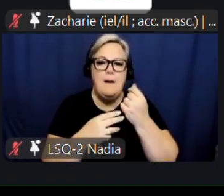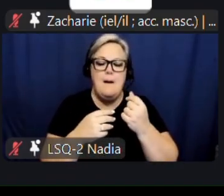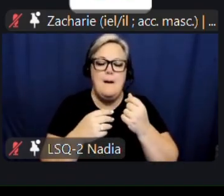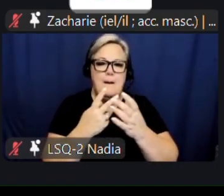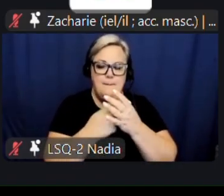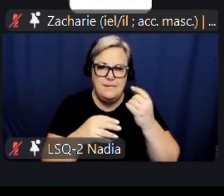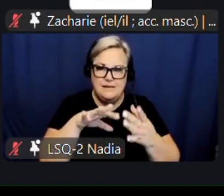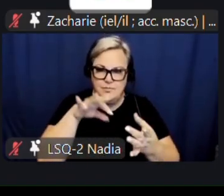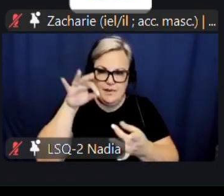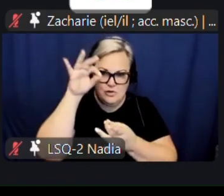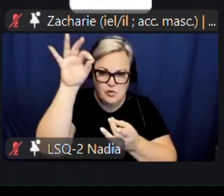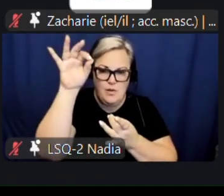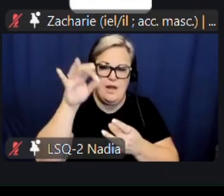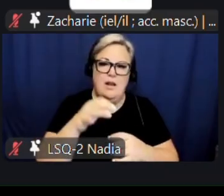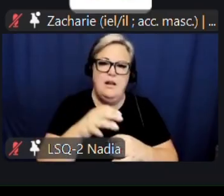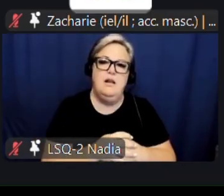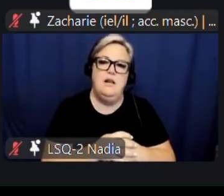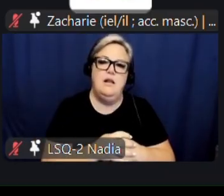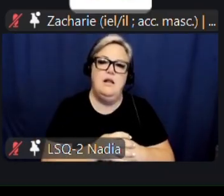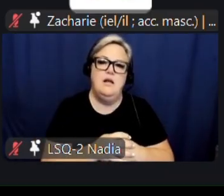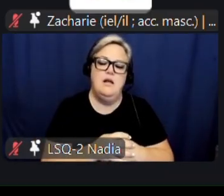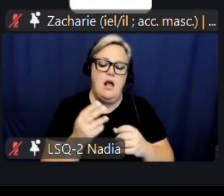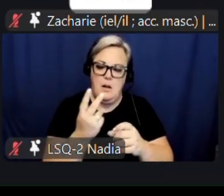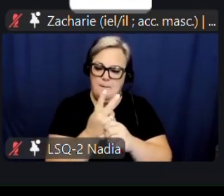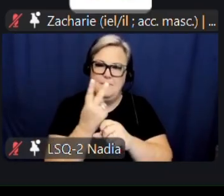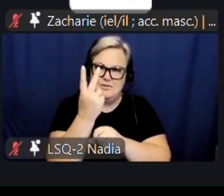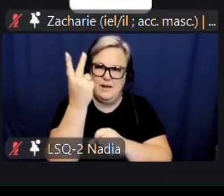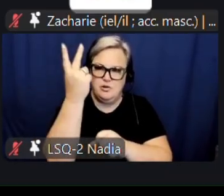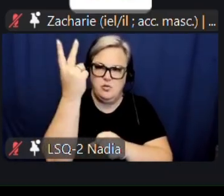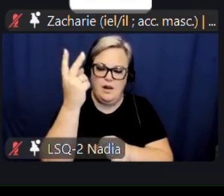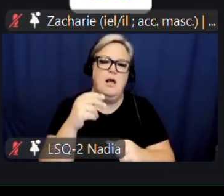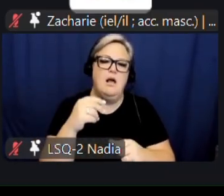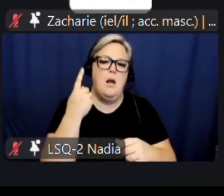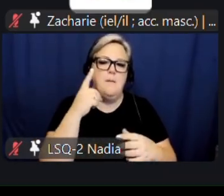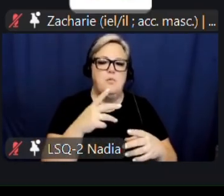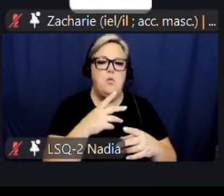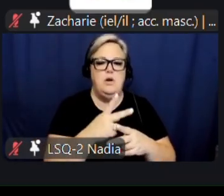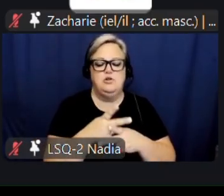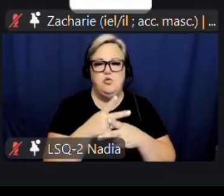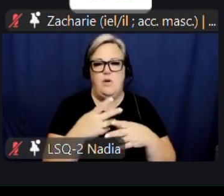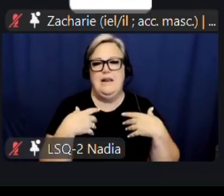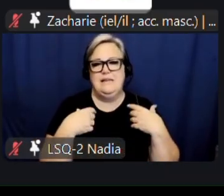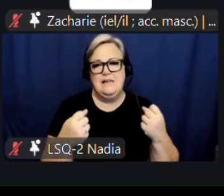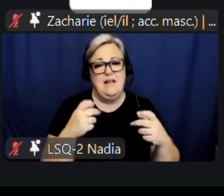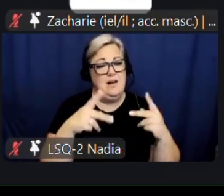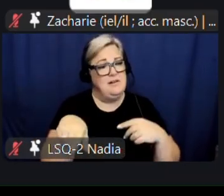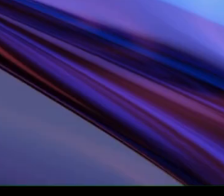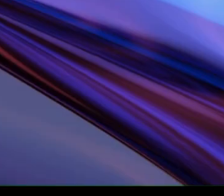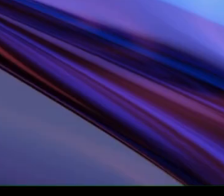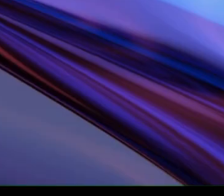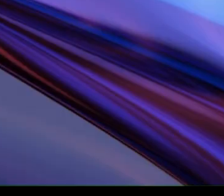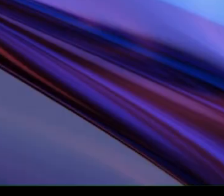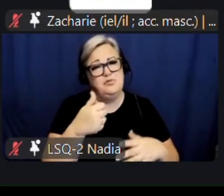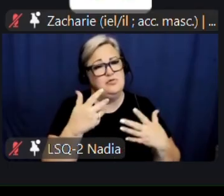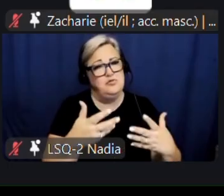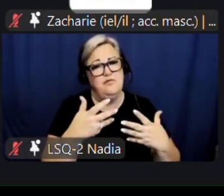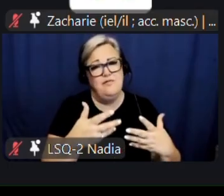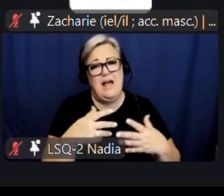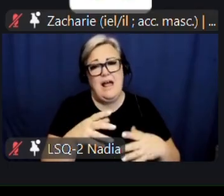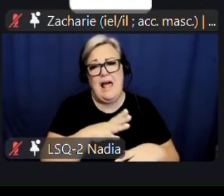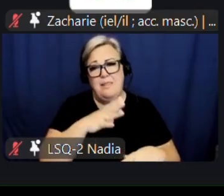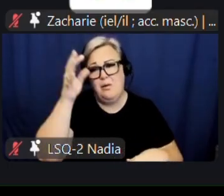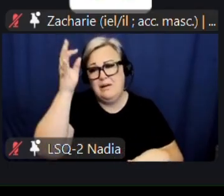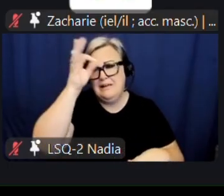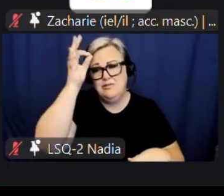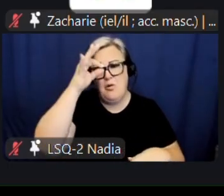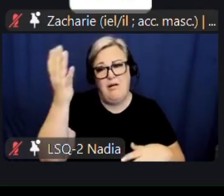Donc, des identités et des réalités qui sont parfois moins connues, moins comprises par le personnel de la santé. Ces personnes-là vivent le plus d'ignorance de la part du personnel soignant et